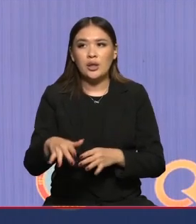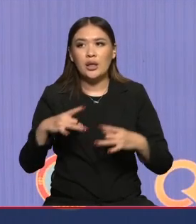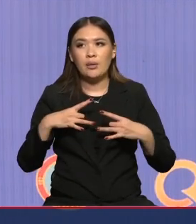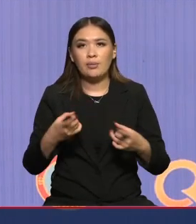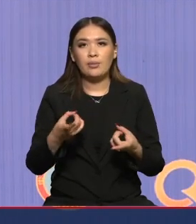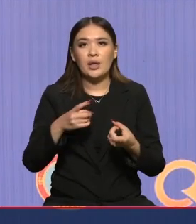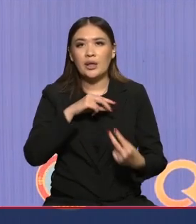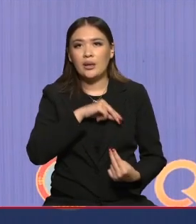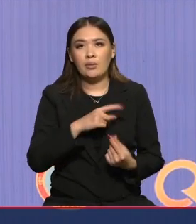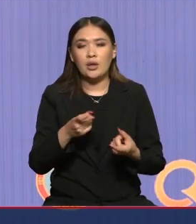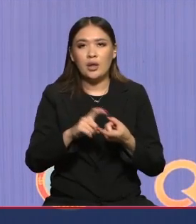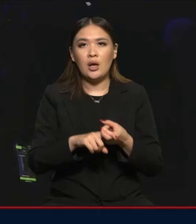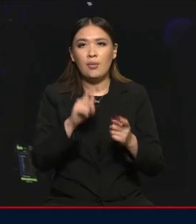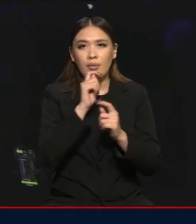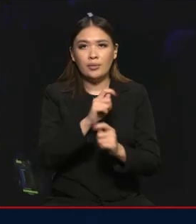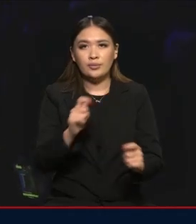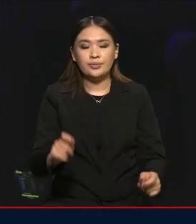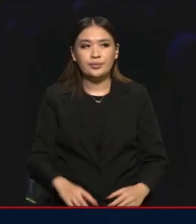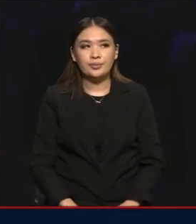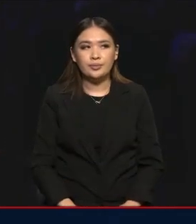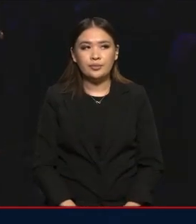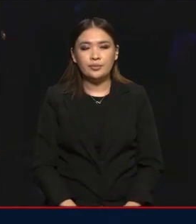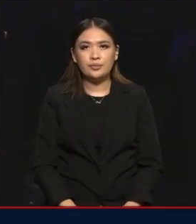орай марапаттап жатырмыз.